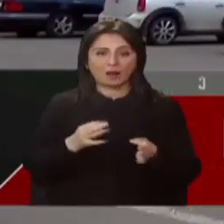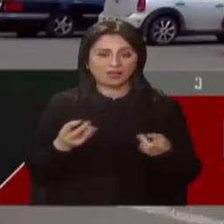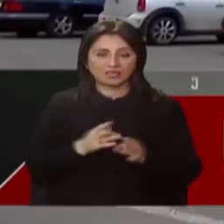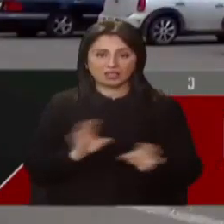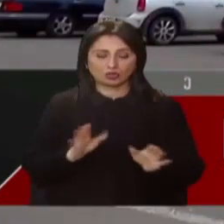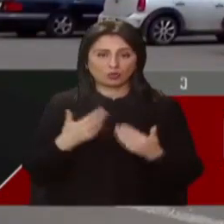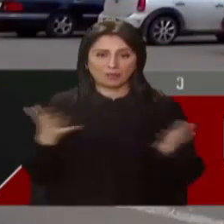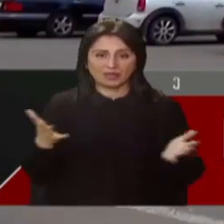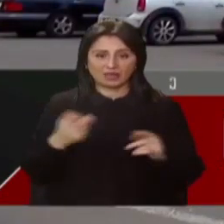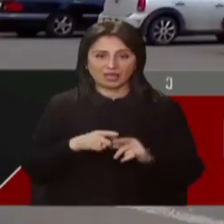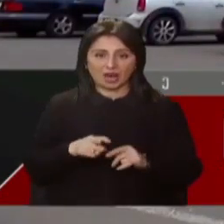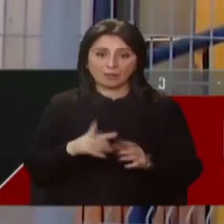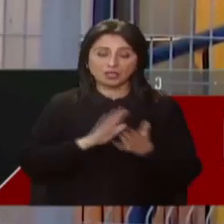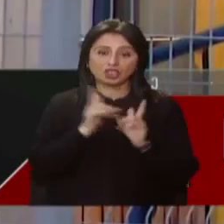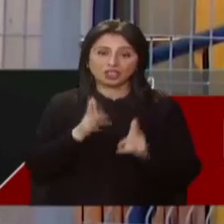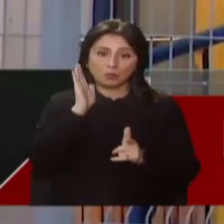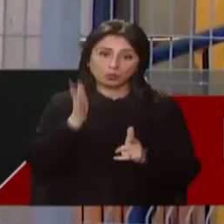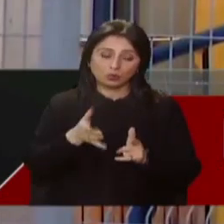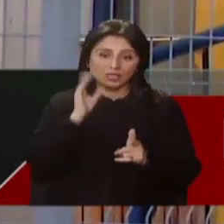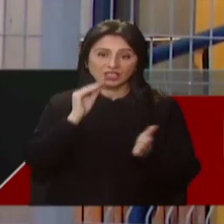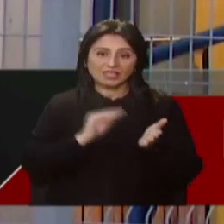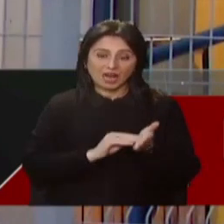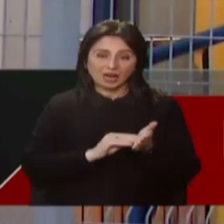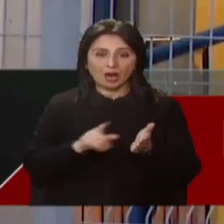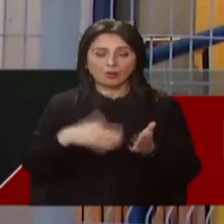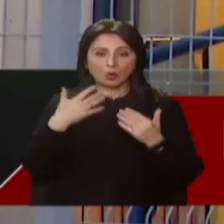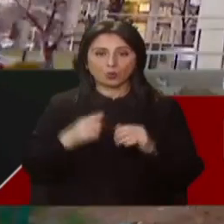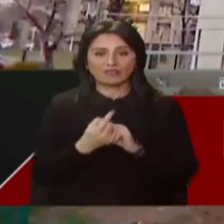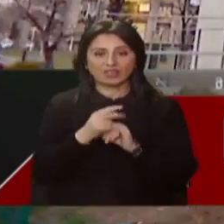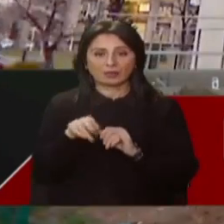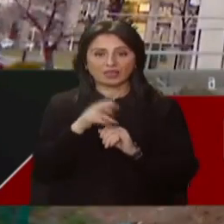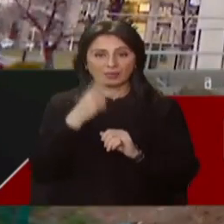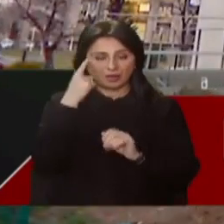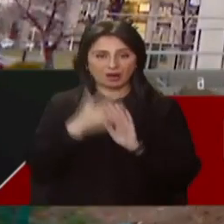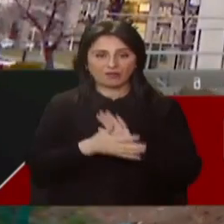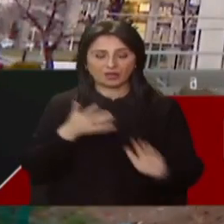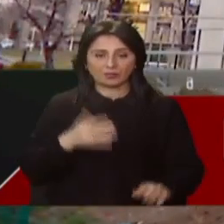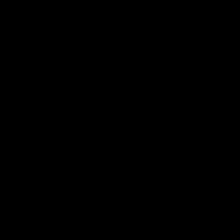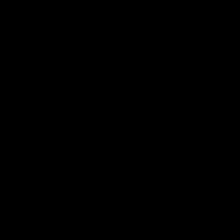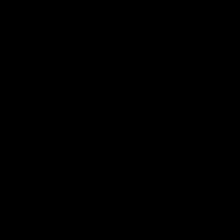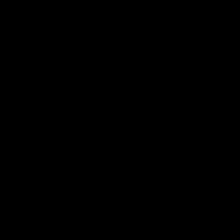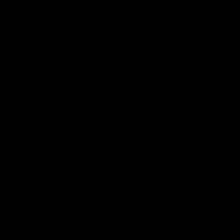საჭირო. მოახერხებენ თუ არა ამ შეთანხმებას არჩევნების თარიღზე მაინც, ამას უკვე 11 დეკემბერს შევიტყობთ.